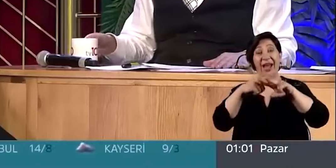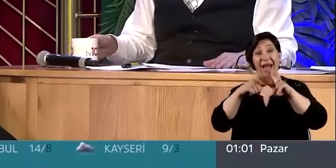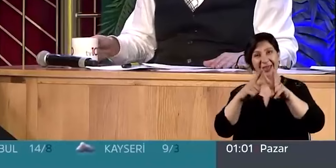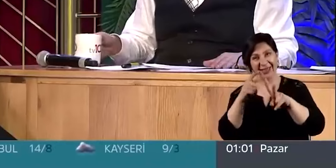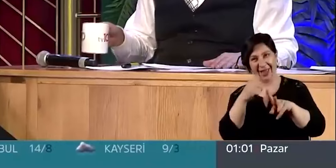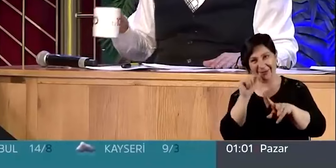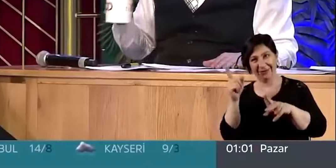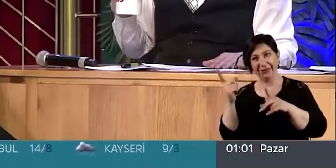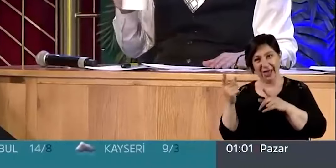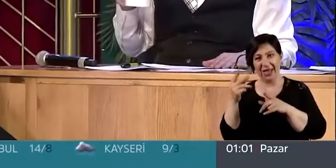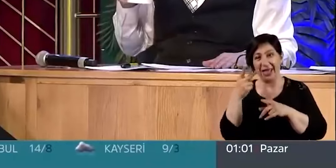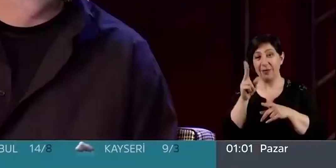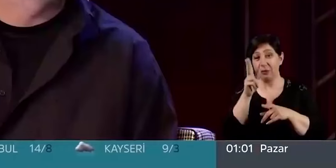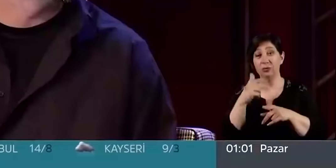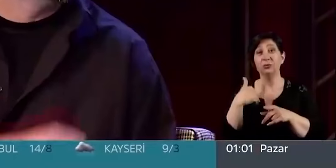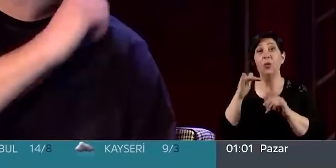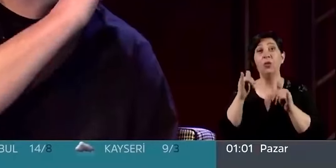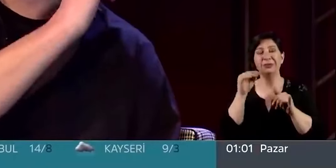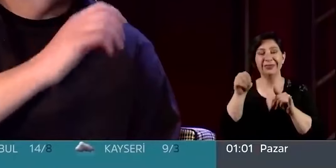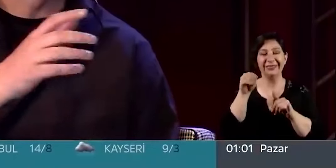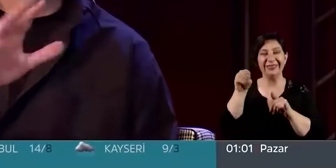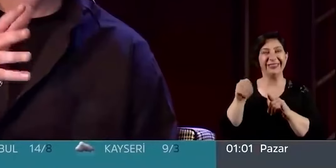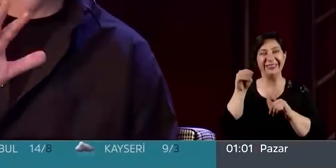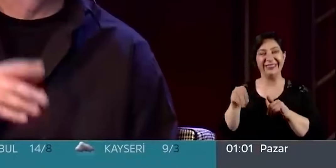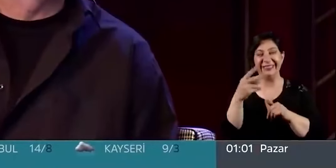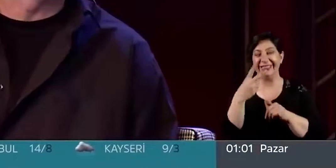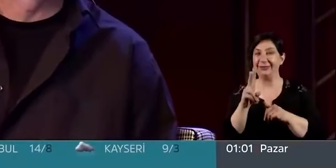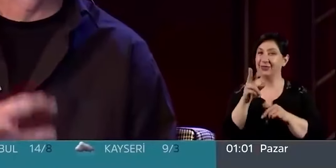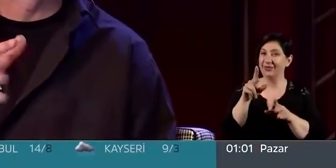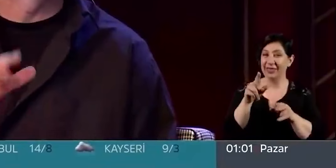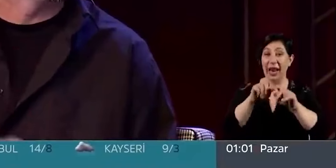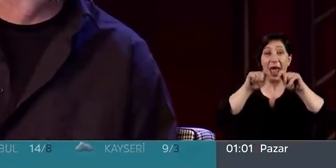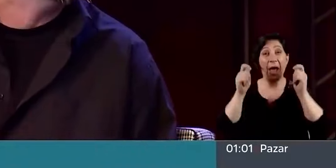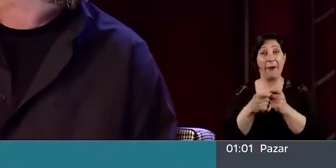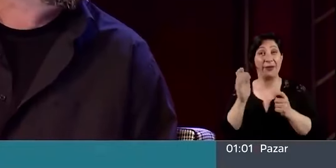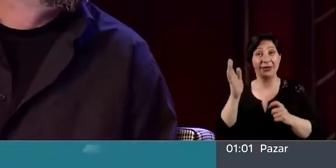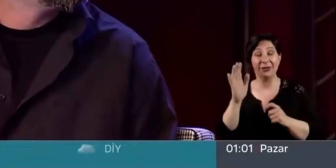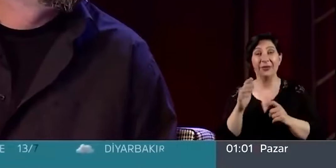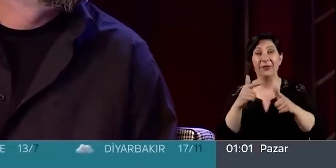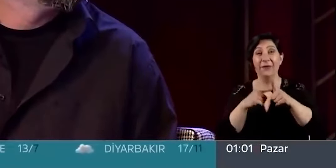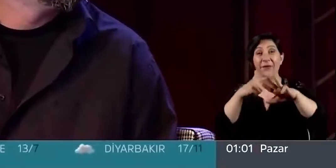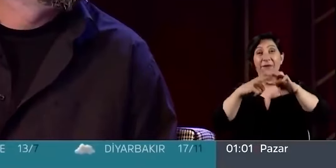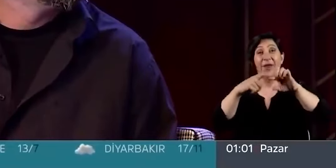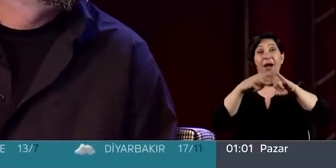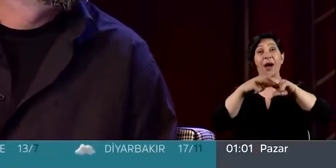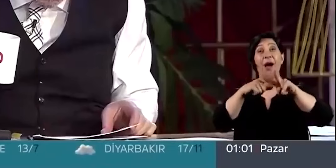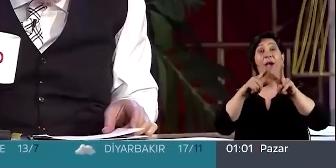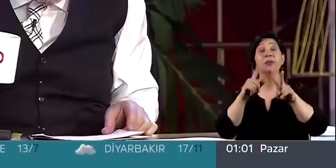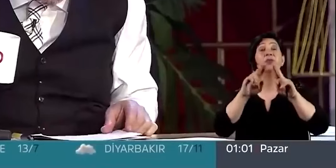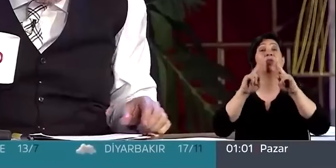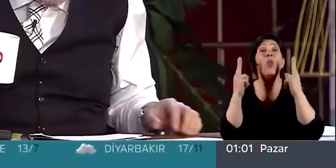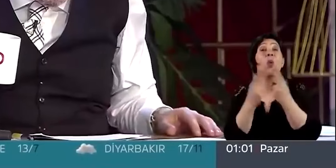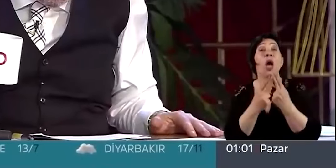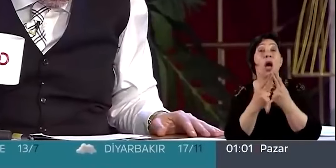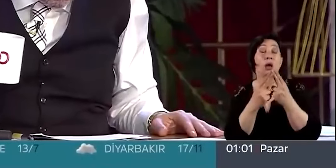yaşıyordum falan evet. Şeyler. Oo, ben rekora gidiyorsun. Ben oyun koyup... maşallah. Rekora gidiyorsun. Rekor kırıp gelsem. Feren abi dünya çapında